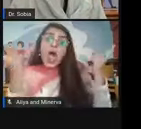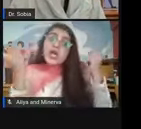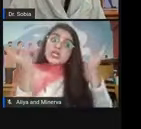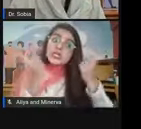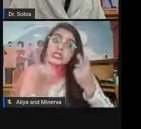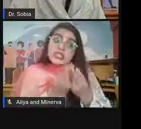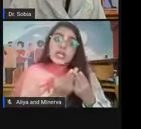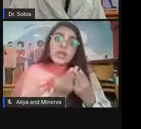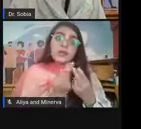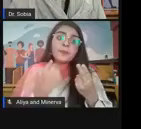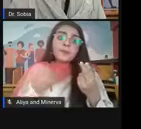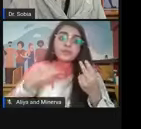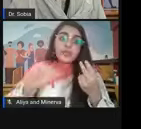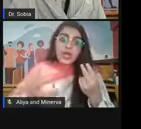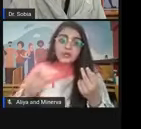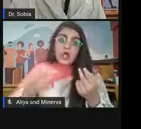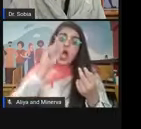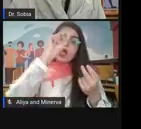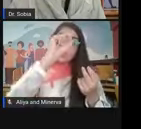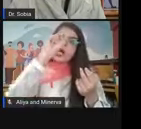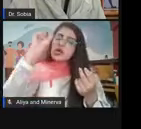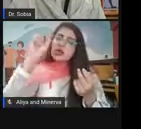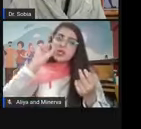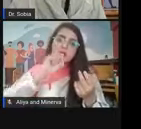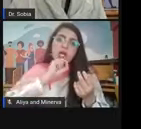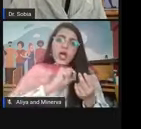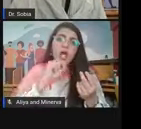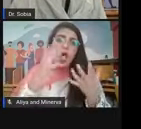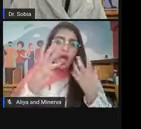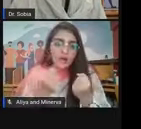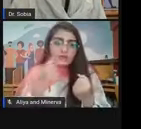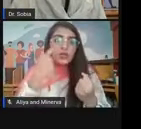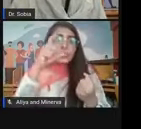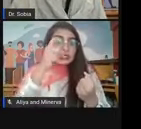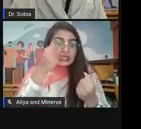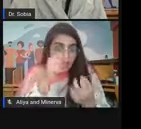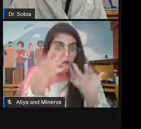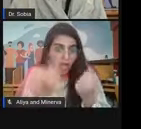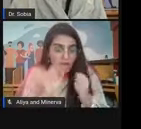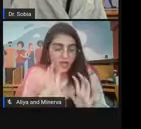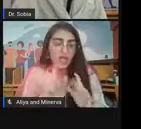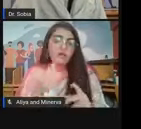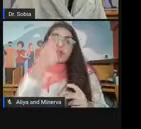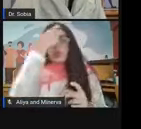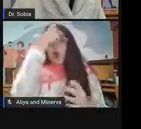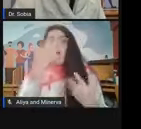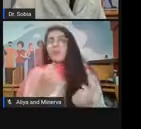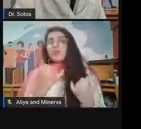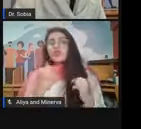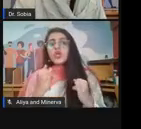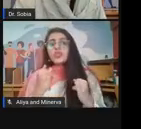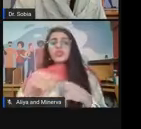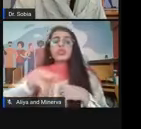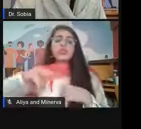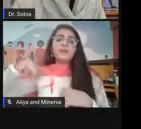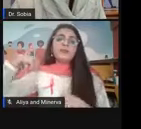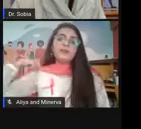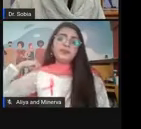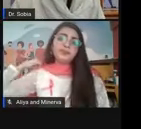वैसे ही स्किन हमारे ब्रेस्ट की भी हो जाती है. इफ इट इज देयर देन इट बिकम्स अ सिम्टम.